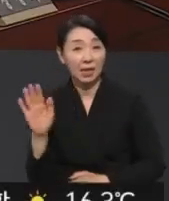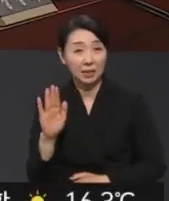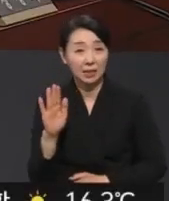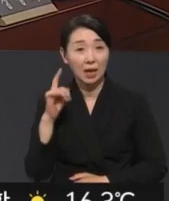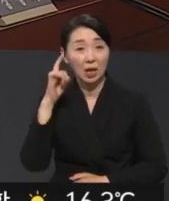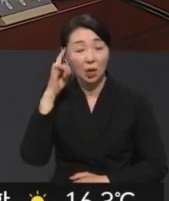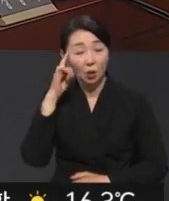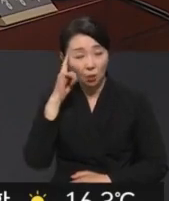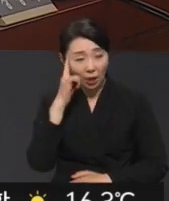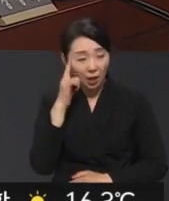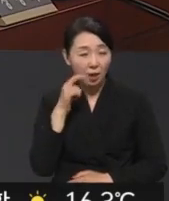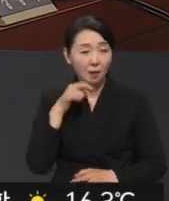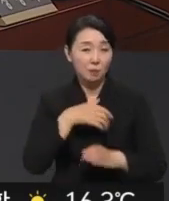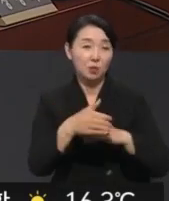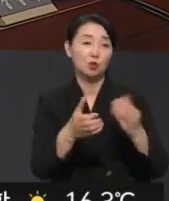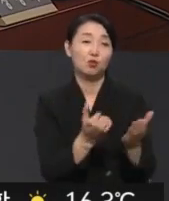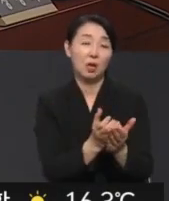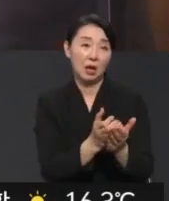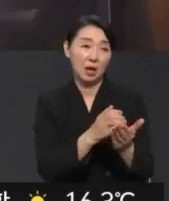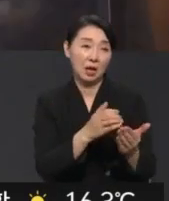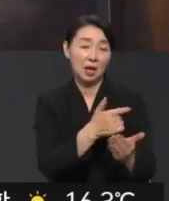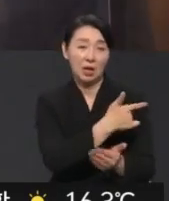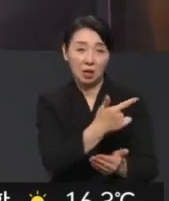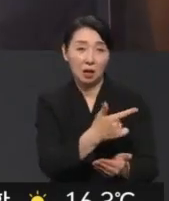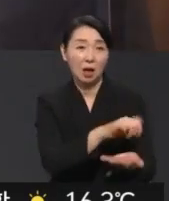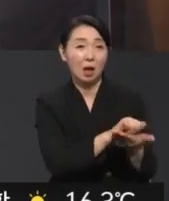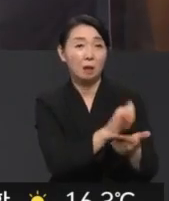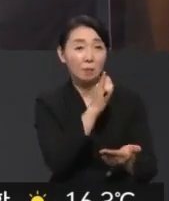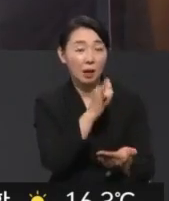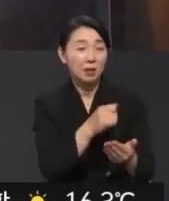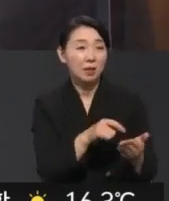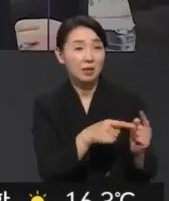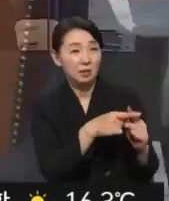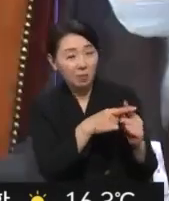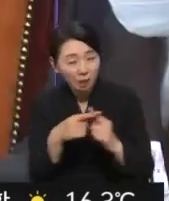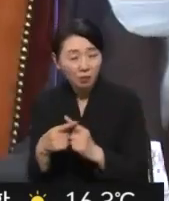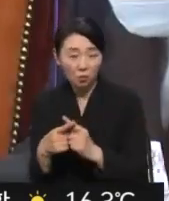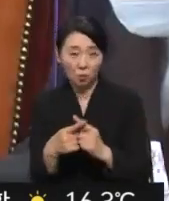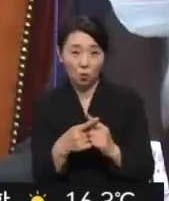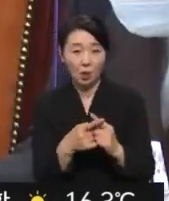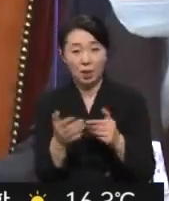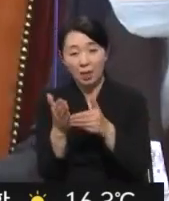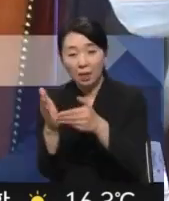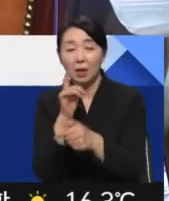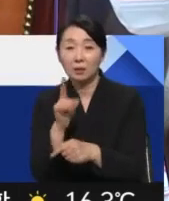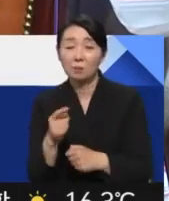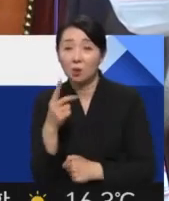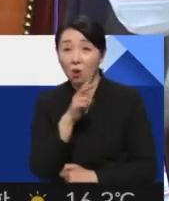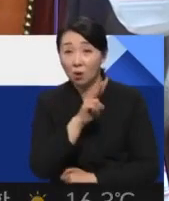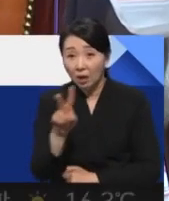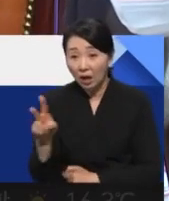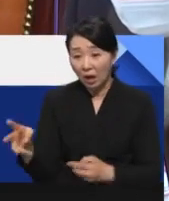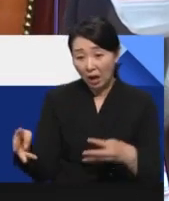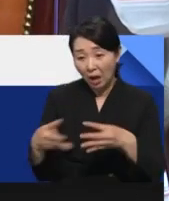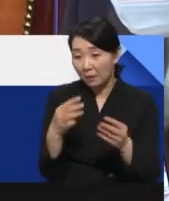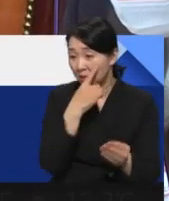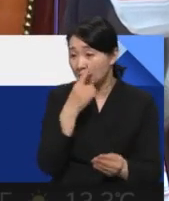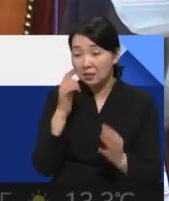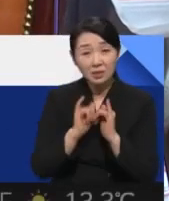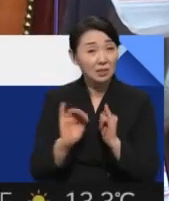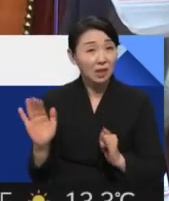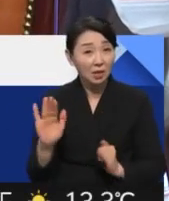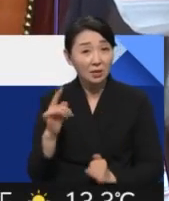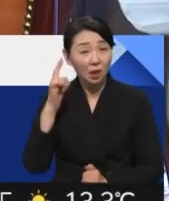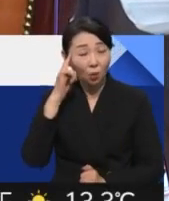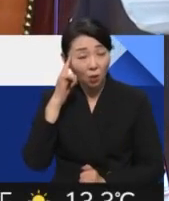의석의 민주당이 국감 증인을 일방적으로 의결했다는 겁니다. 여야가 합의된 증인이 아닙니다. 네, 그거를